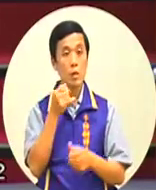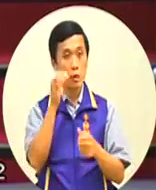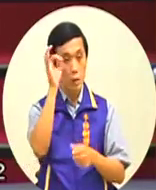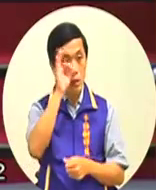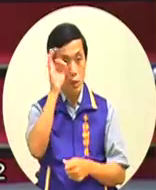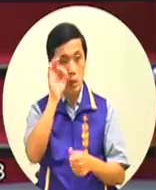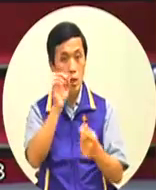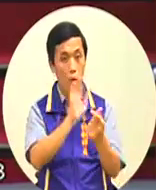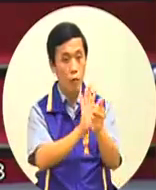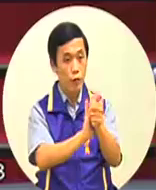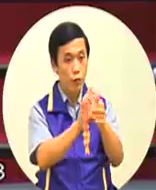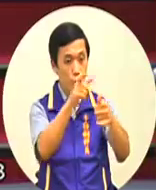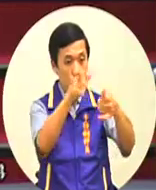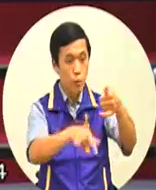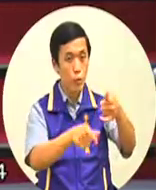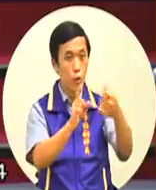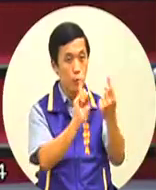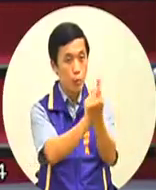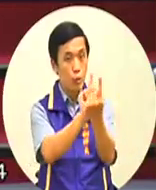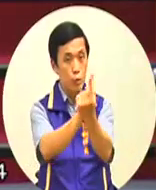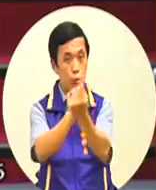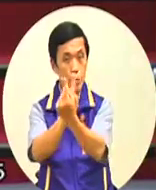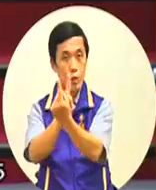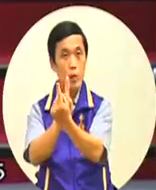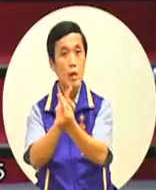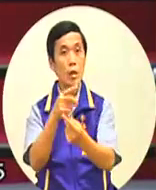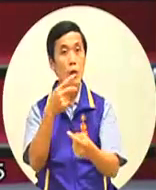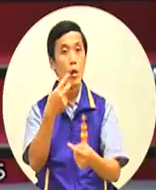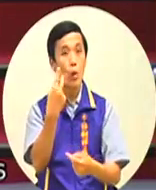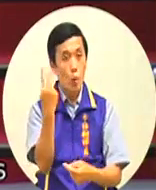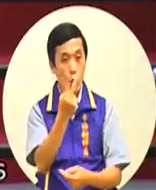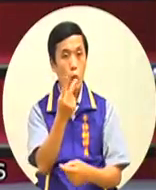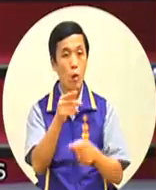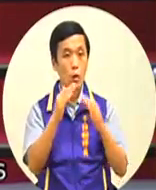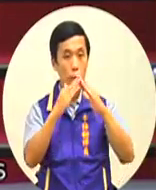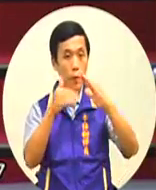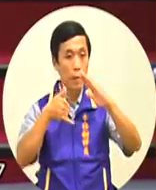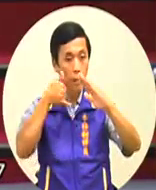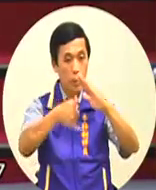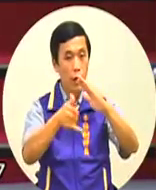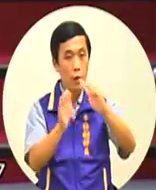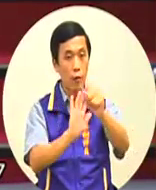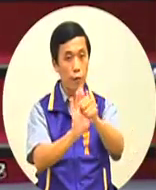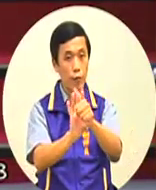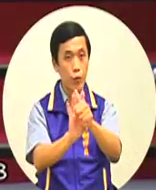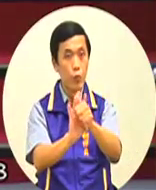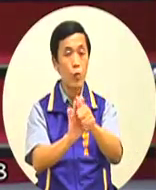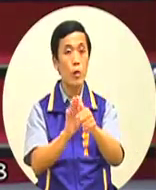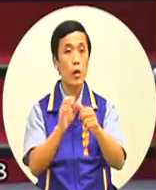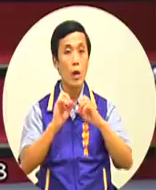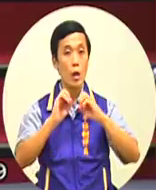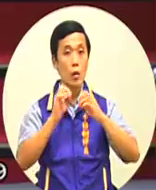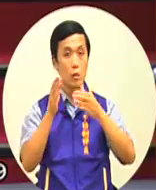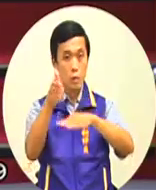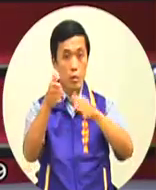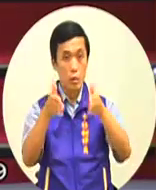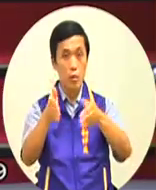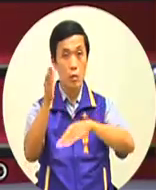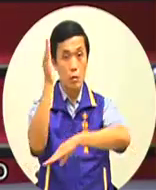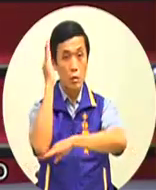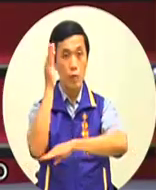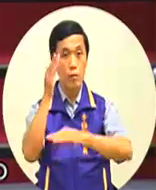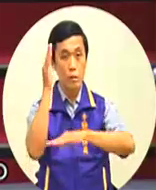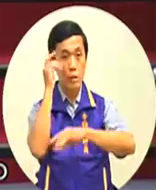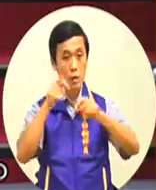对面，甚至于没有个案他可以找各户做这样一个面对面宣导我们市政府推动的所有的政